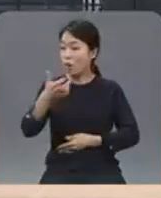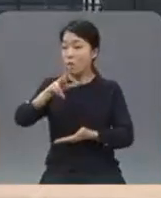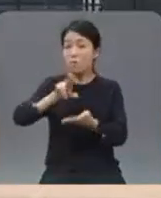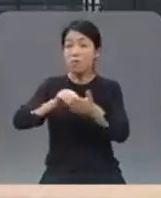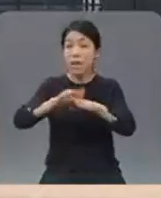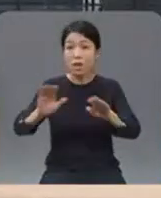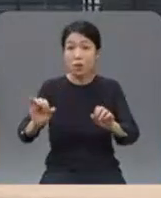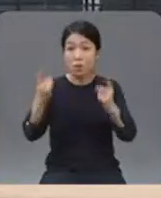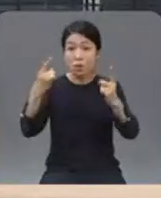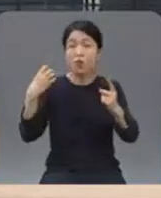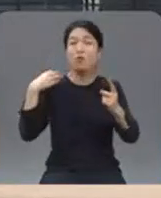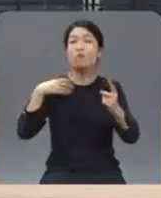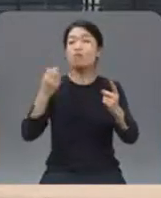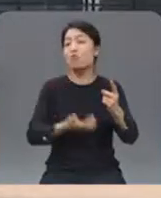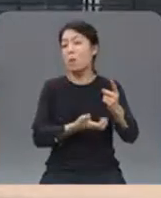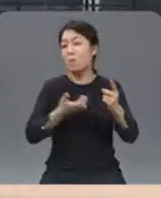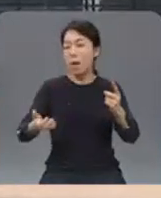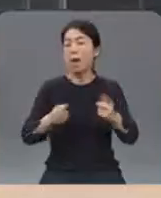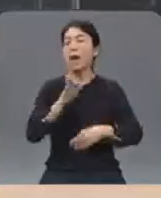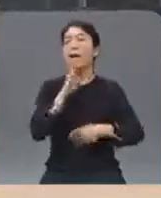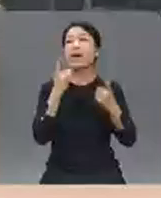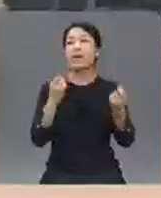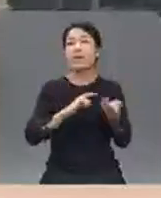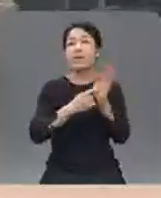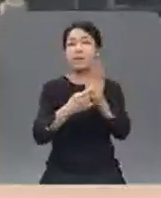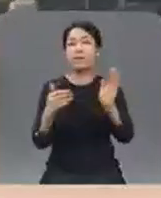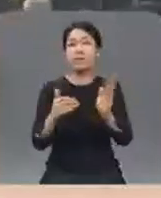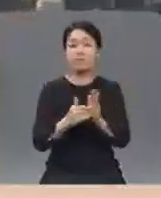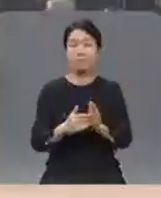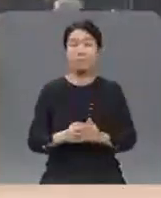무안공항으로 오는게 순리라고 말했습니다